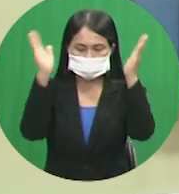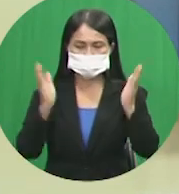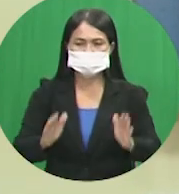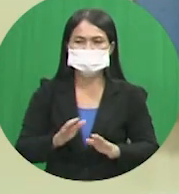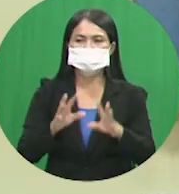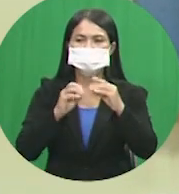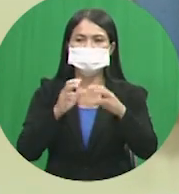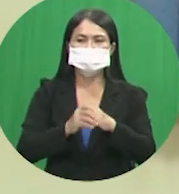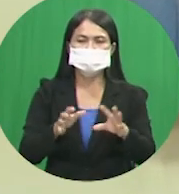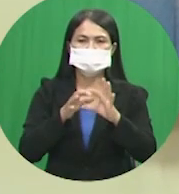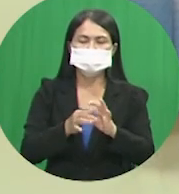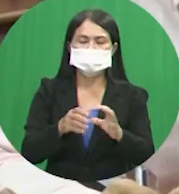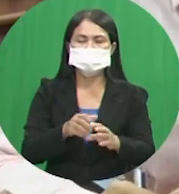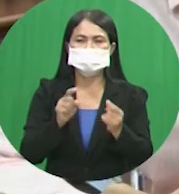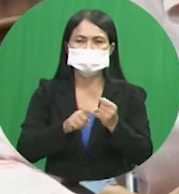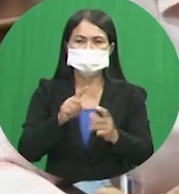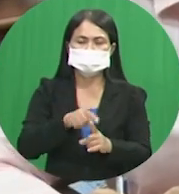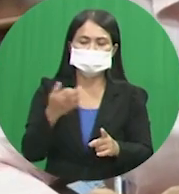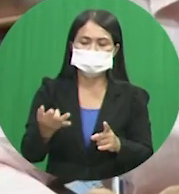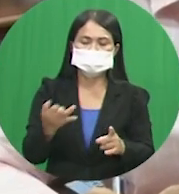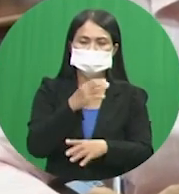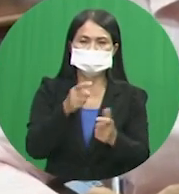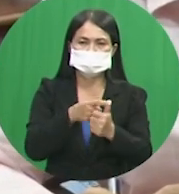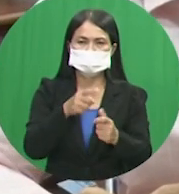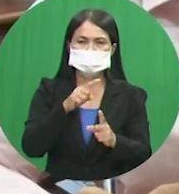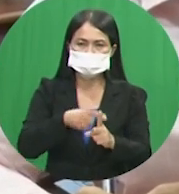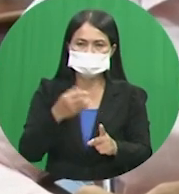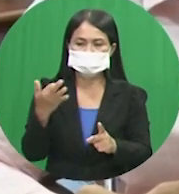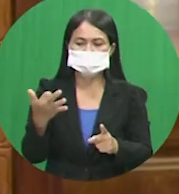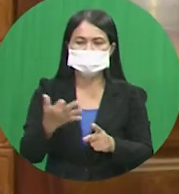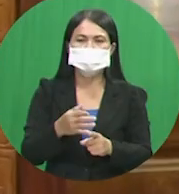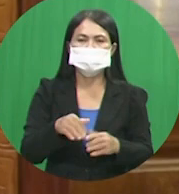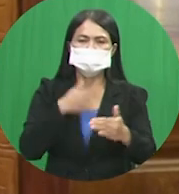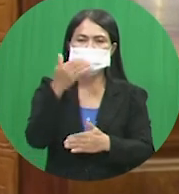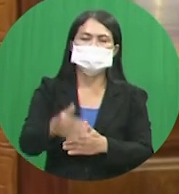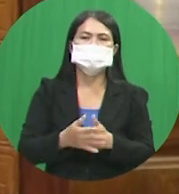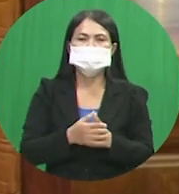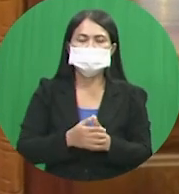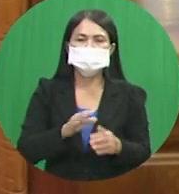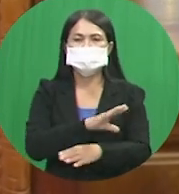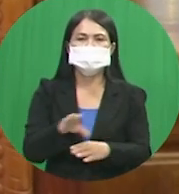ននិងកិច្ចប្រជុំពាក់ព័ន្ធនាចុងខែកក្កដានិងដើមខែសីហាខាងមុខនេះ